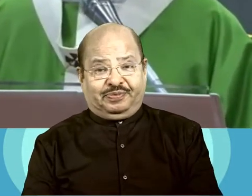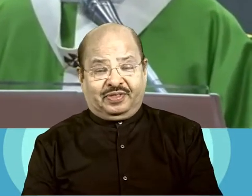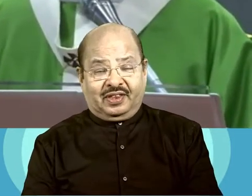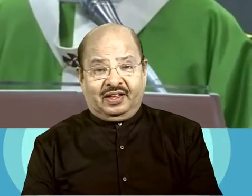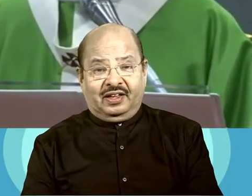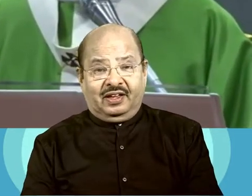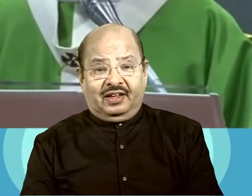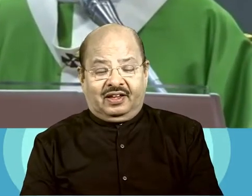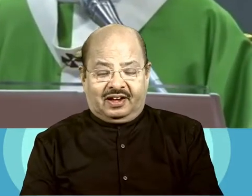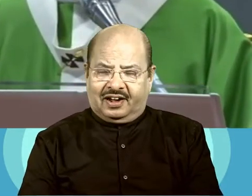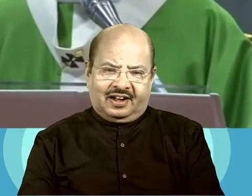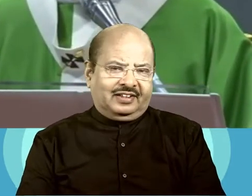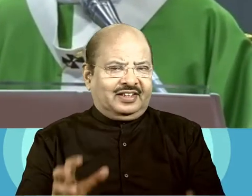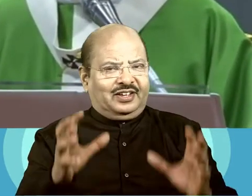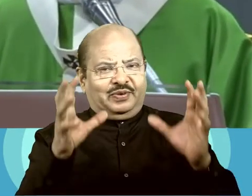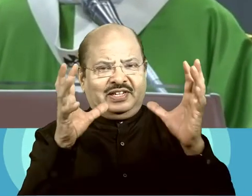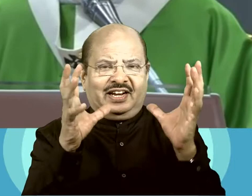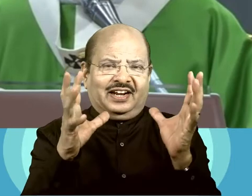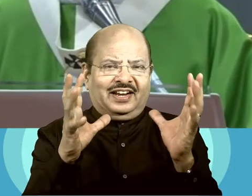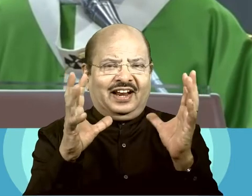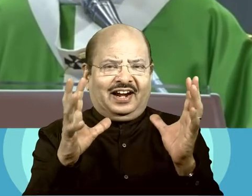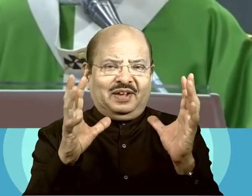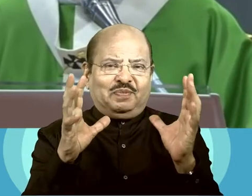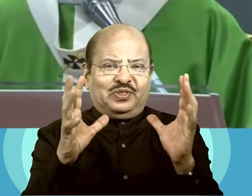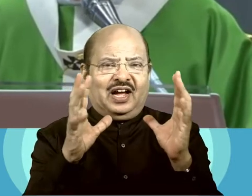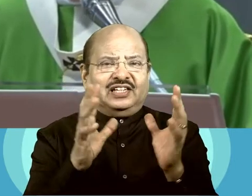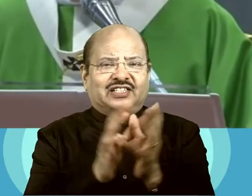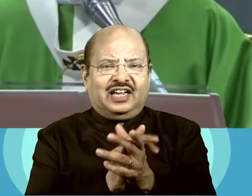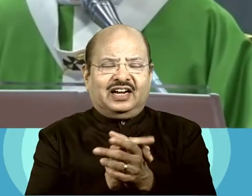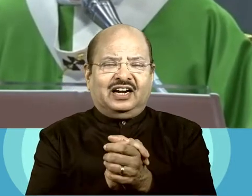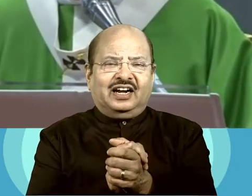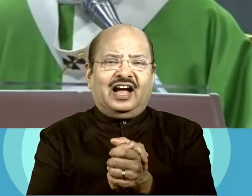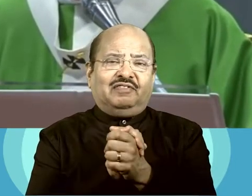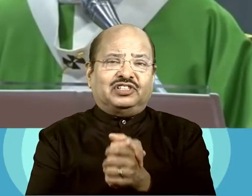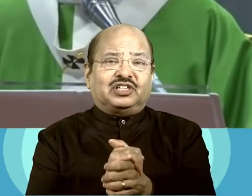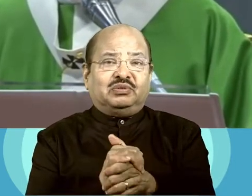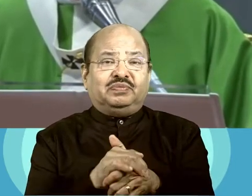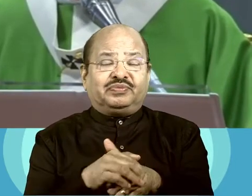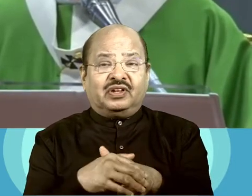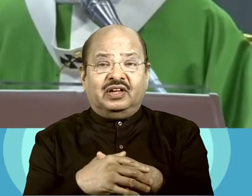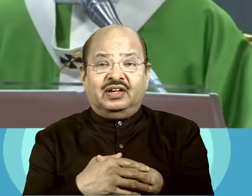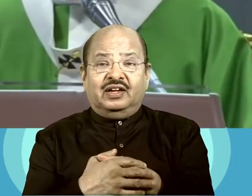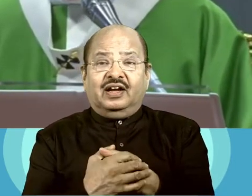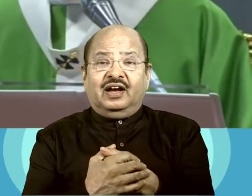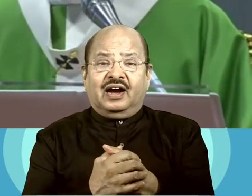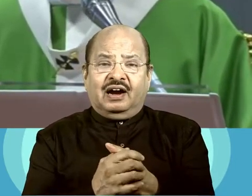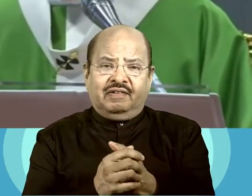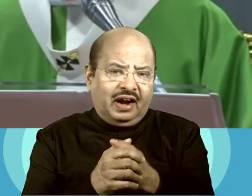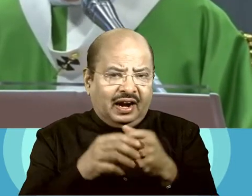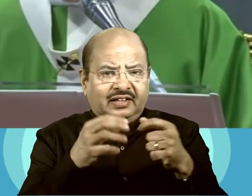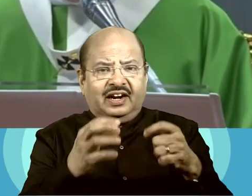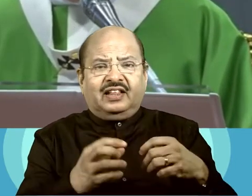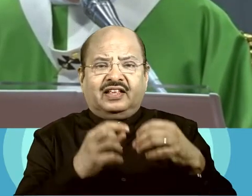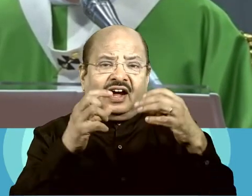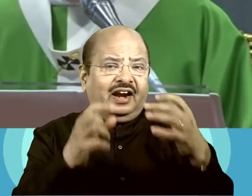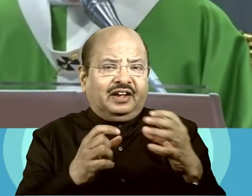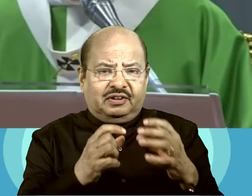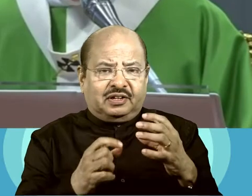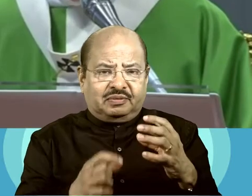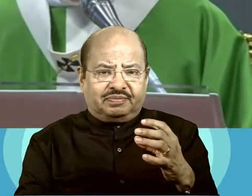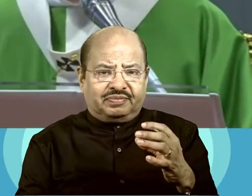മുന്നേറണം. അത് യുവജനങ്ങളിലാണ് ഈ പുതിയ ആശയങ്ങളുടെ ആവശ്യവും, അവരാണത്